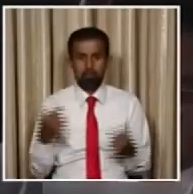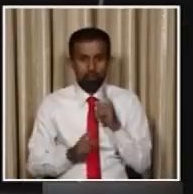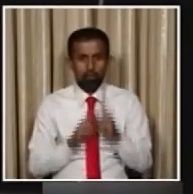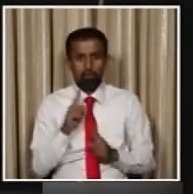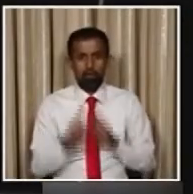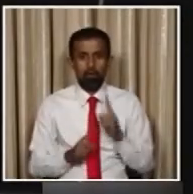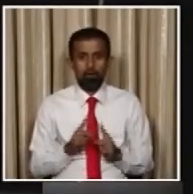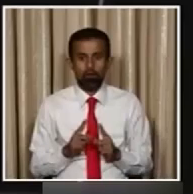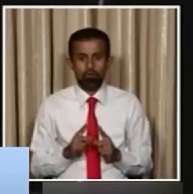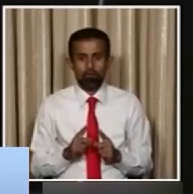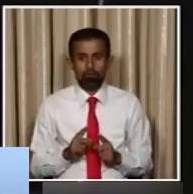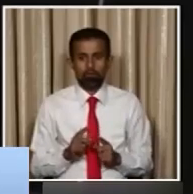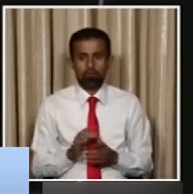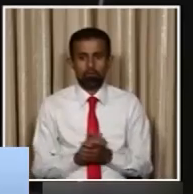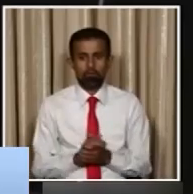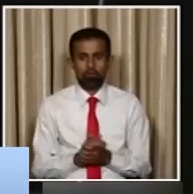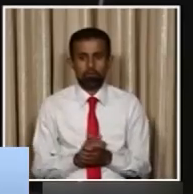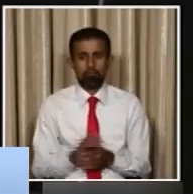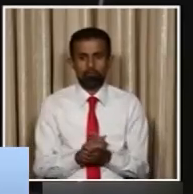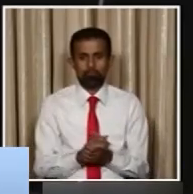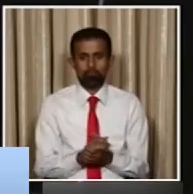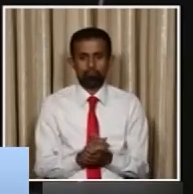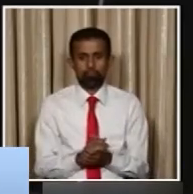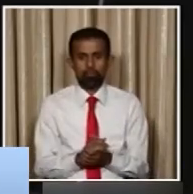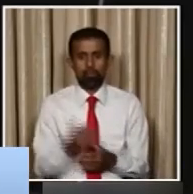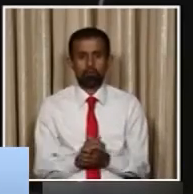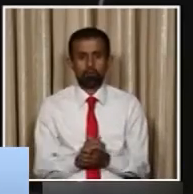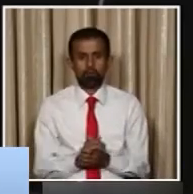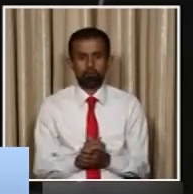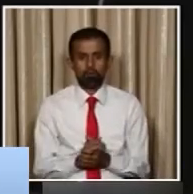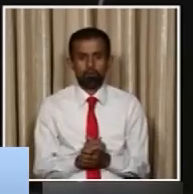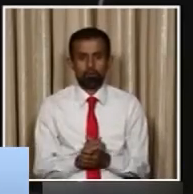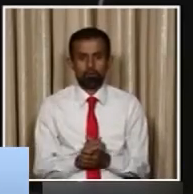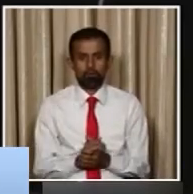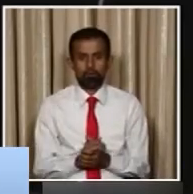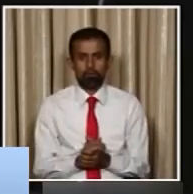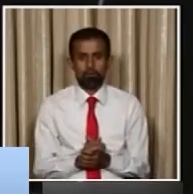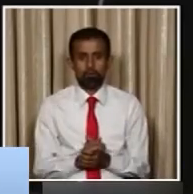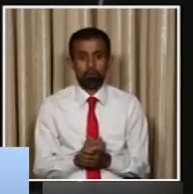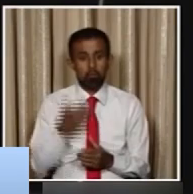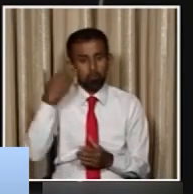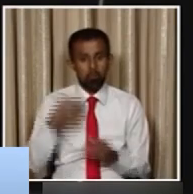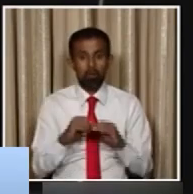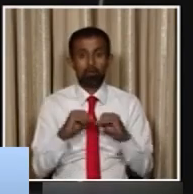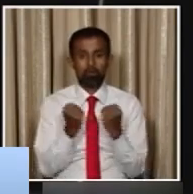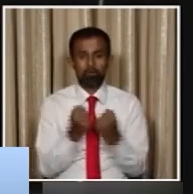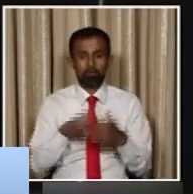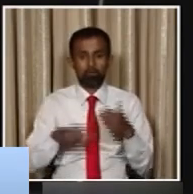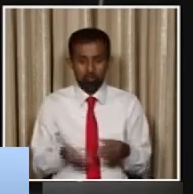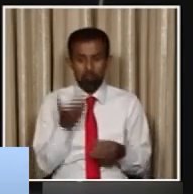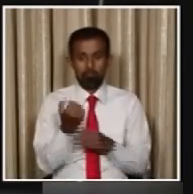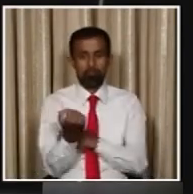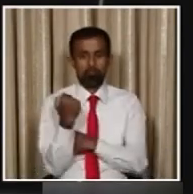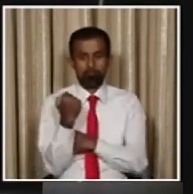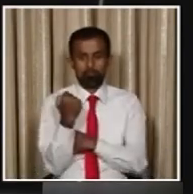තේරුම මොකක්ද? පොඩ්ඩක් ඉඳගන්නකෝ. මොලේ තලා ගන්න තුන ඉඳගන්නකෝ පොඩ්ඩක්. මමනේ කතා කරන්නේ. මරණාධාර සමිතියකවත් ඡන්දය ඉල්ල ගන්න බැරි එක්කෙනෙක්